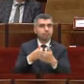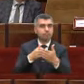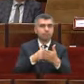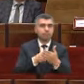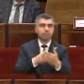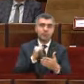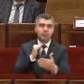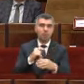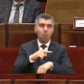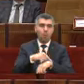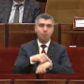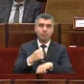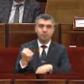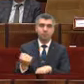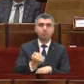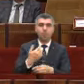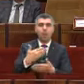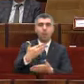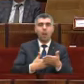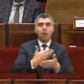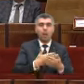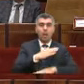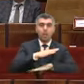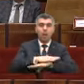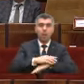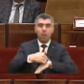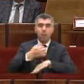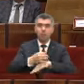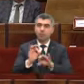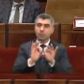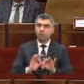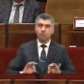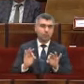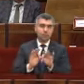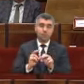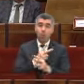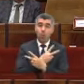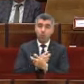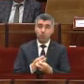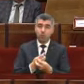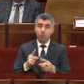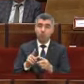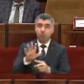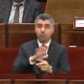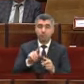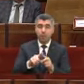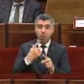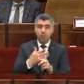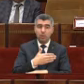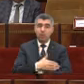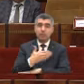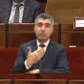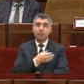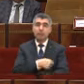ديال المساطير وكثره ديال الوثائق وعدم احترام حتى ديال الاجال. العطله كتضيع ما بين المصالح ديال من الجمارك، كيبداو من